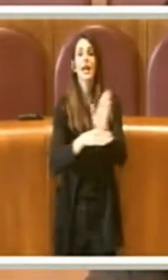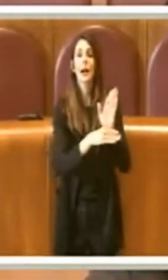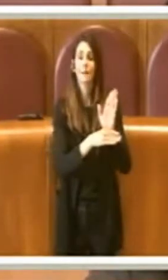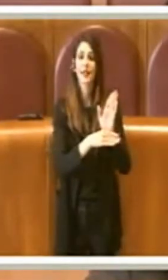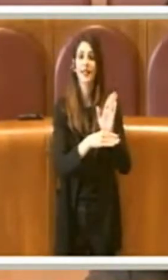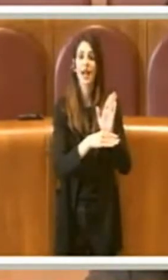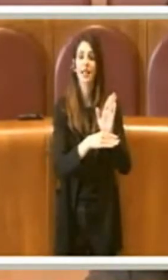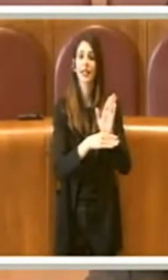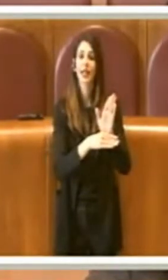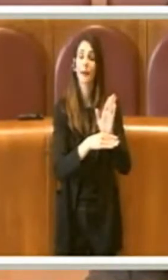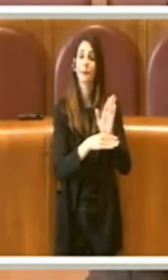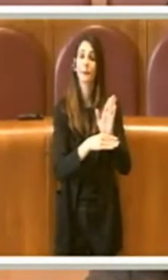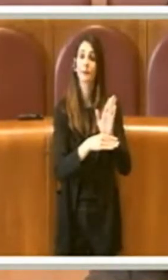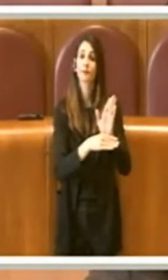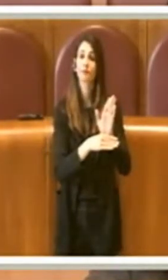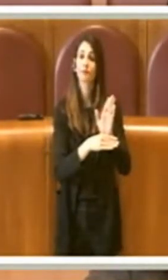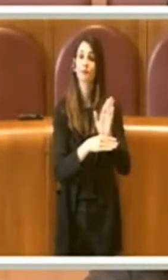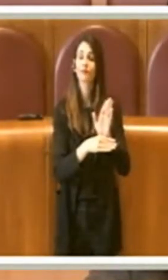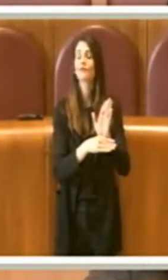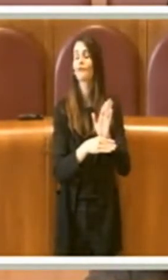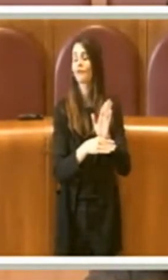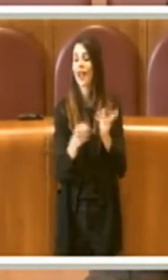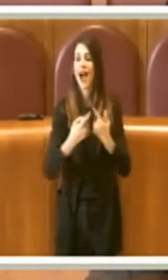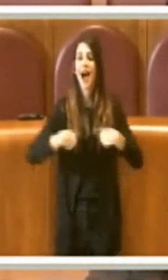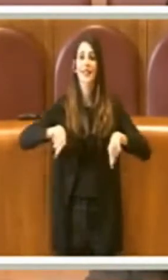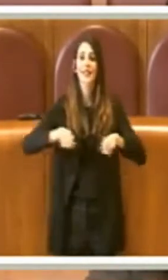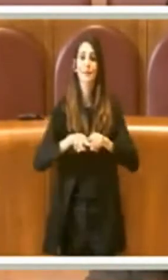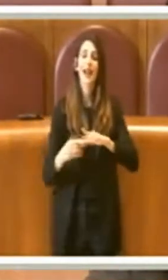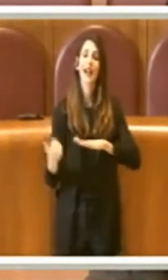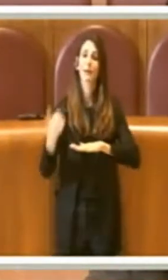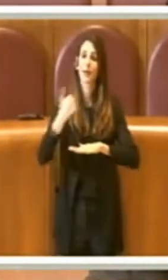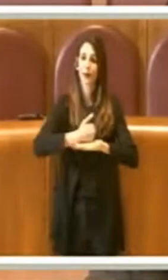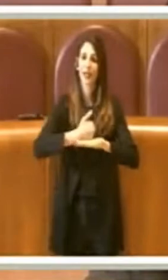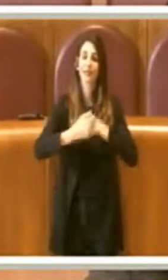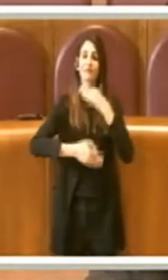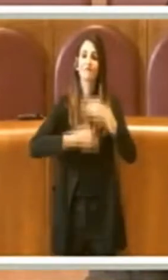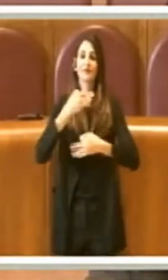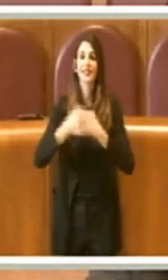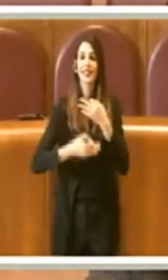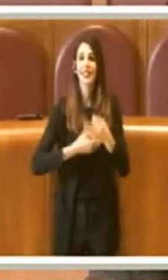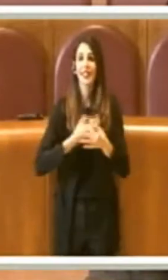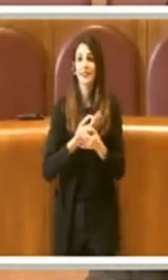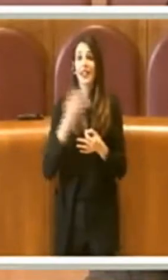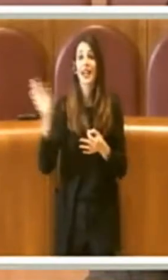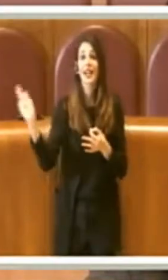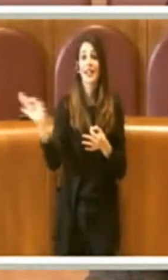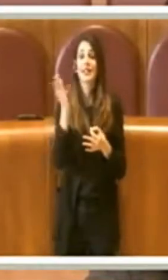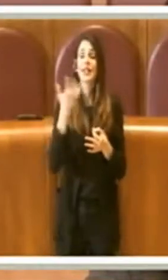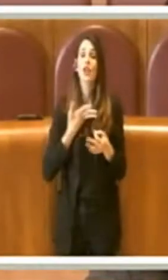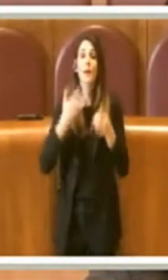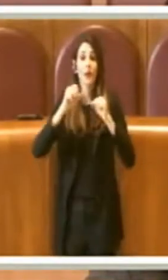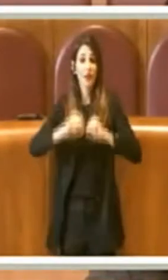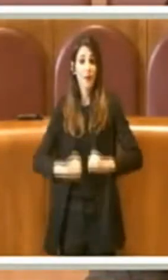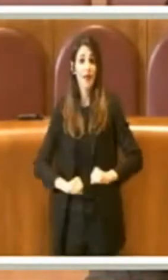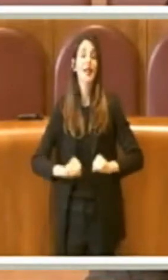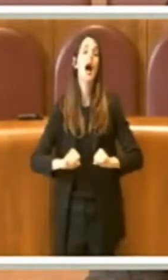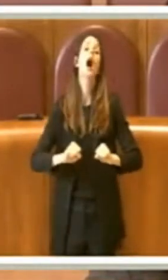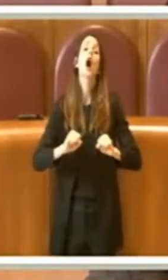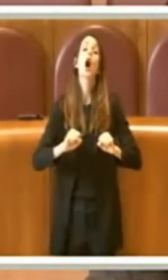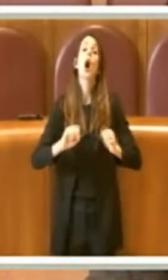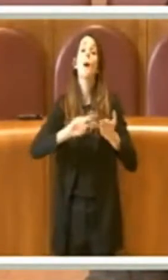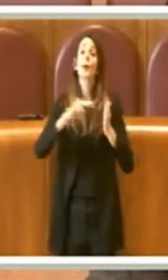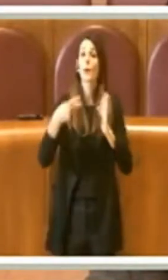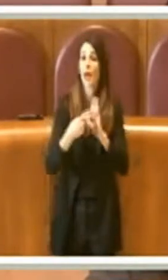un'emanazione dell'Assemblea Capitolina, quindi se c'è la possibilità di trovare una soluzione a un problema, la Commissione lo